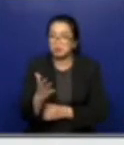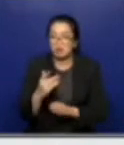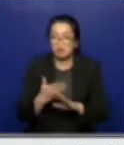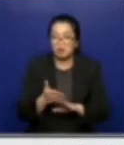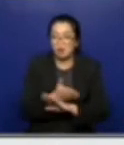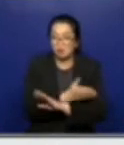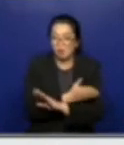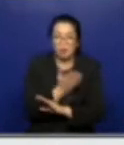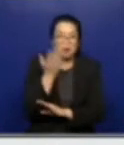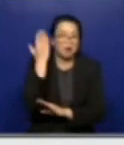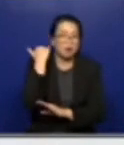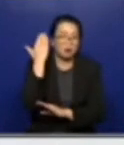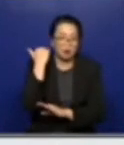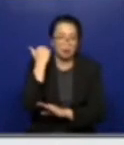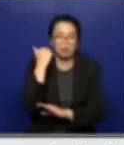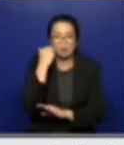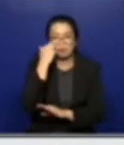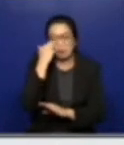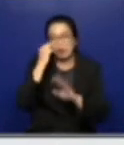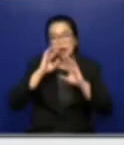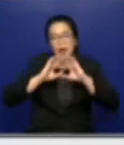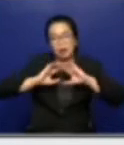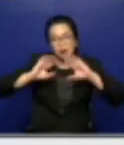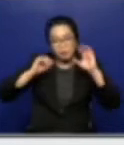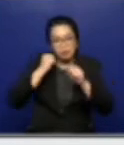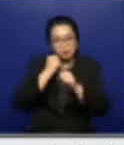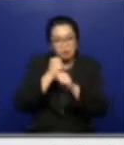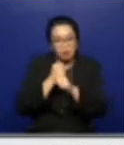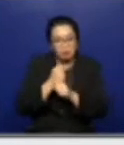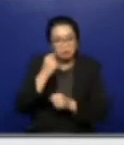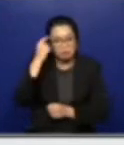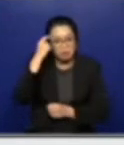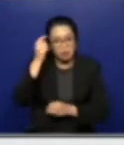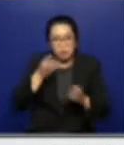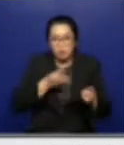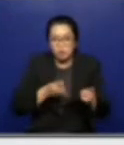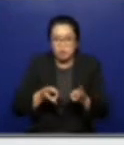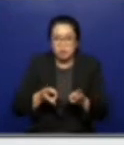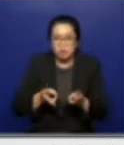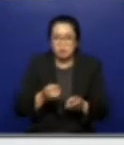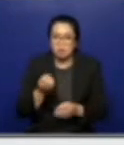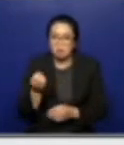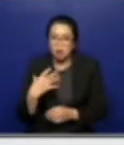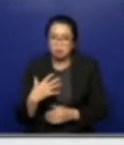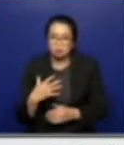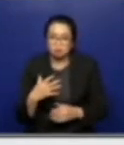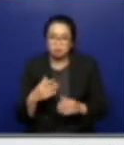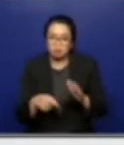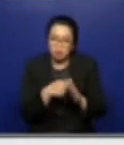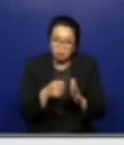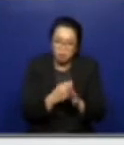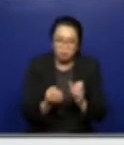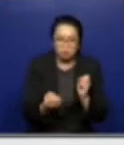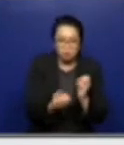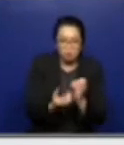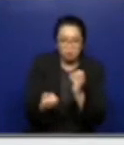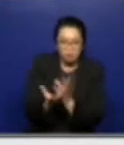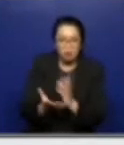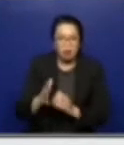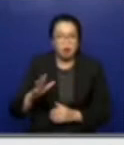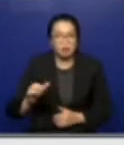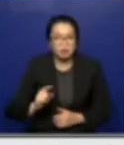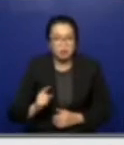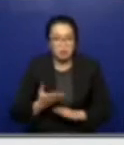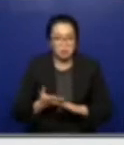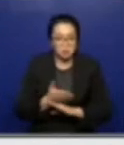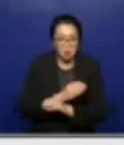ทางเศรษฐกิจสิ่งที่รัฐบาลทำคือการหาข้อที่จะมาบอกว่ามันเกิดจากอะไรเมื่อก่อนที่จะมีโควิดเราบอก